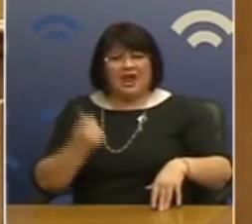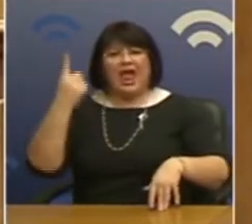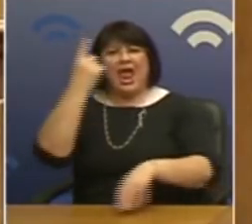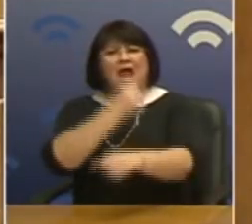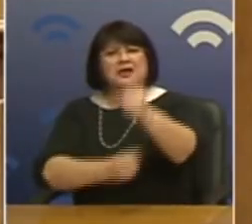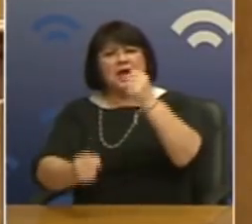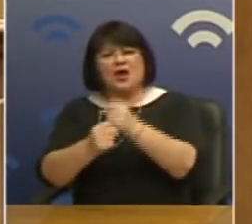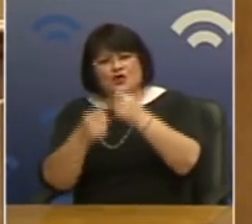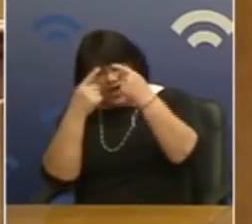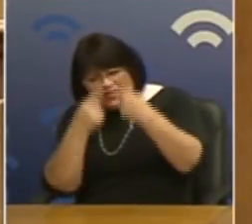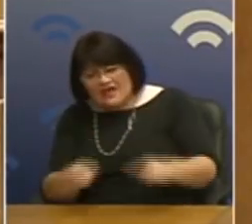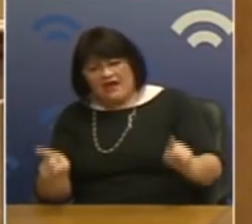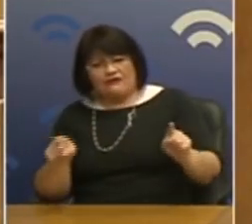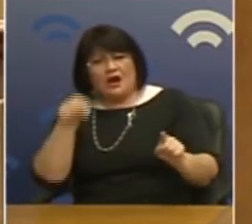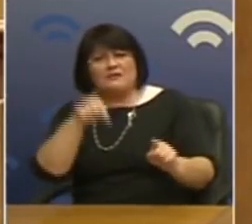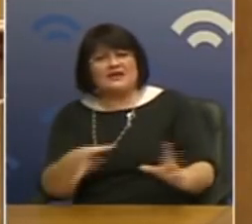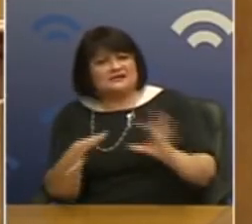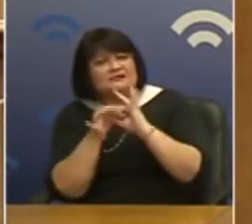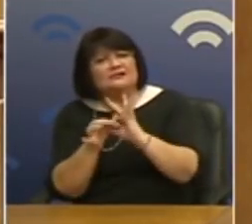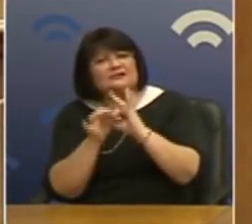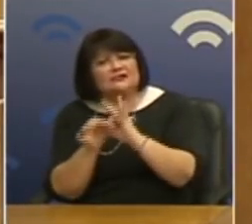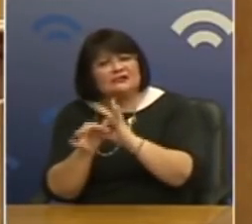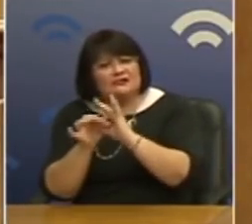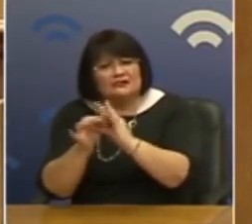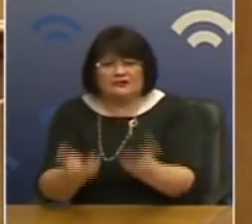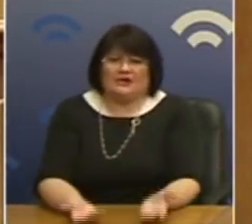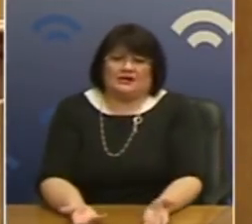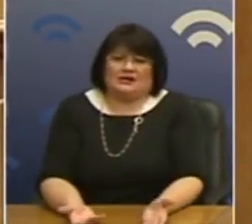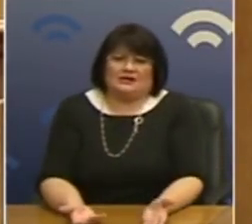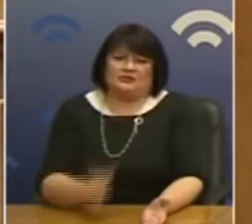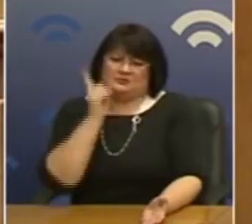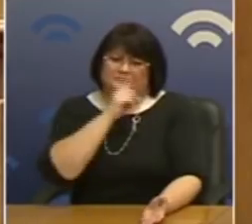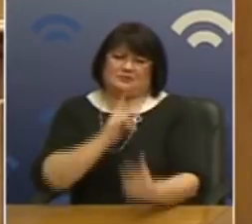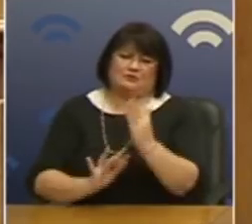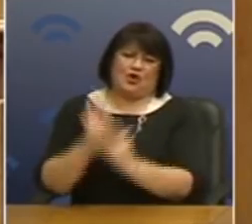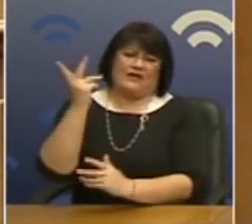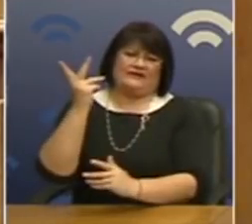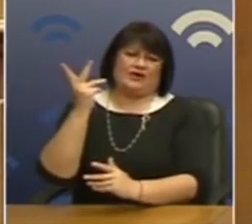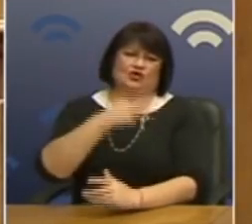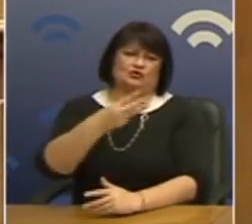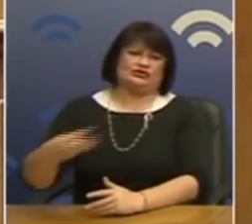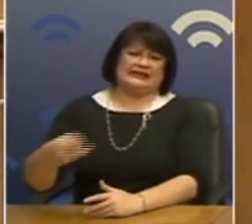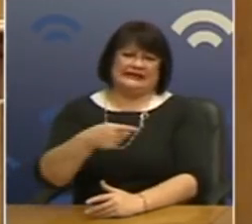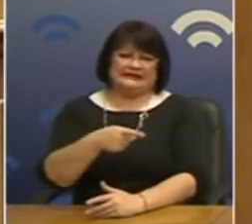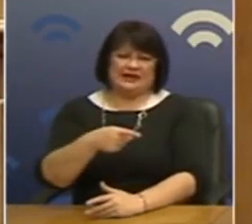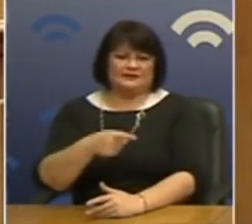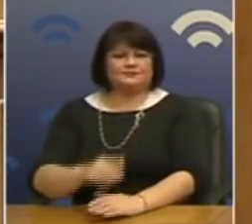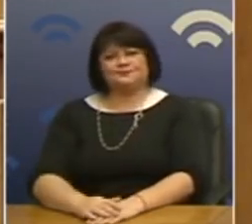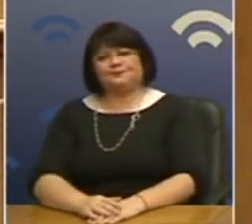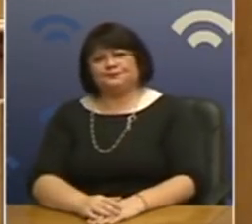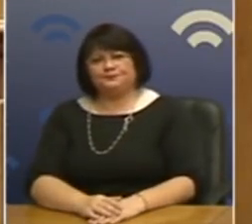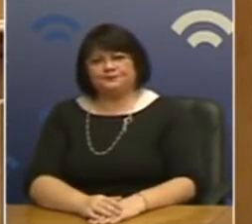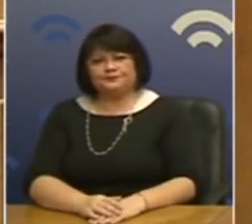βάλε. Αυτόν βέβαια τον κάλπικο προοδευτισμό του τον στηρίζει και τον καλλιεργεί και το ίδιο